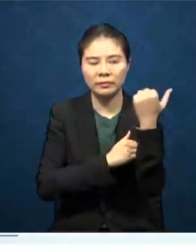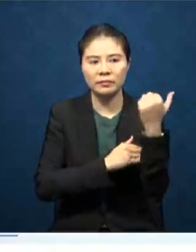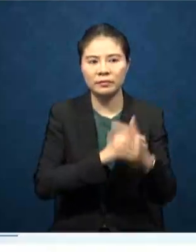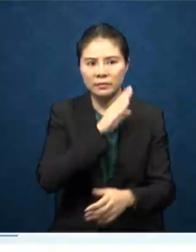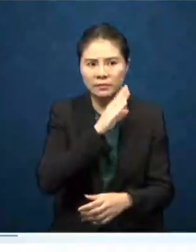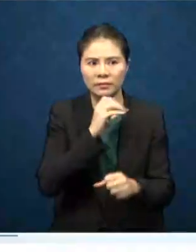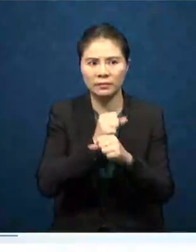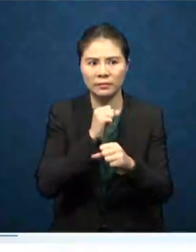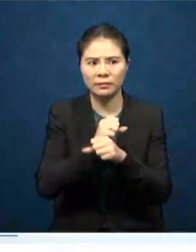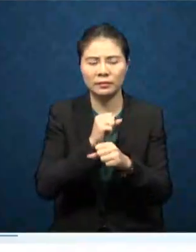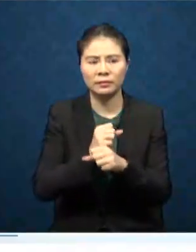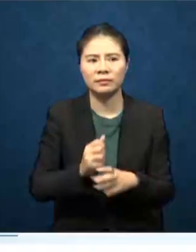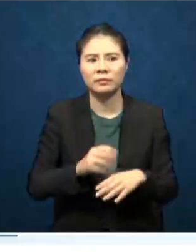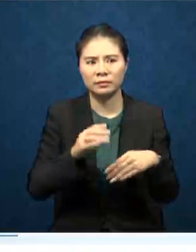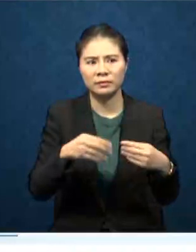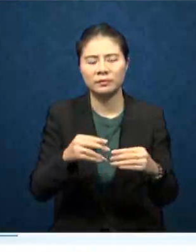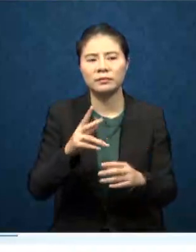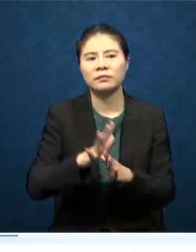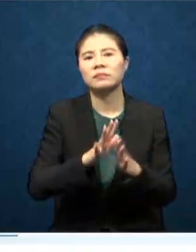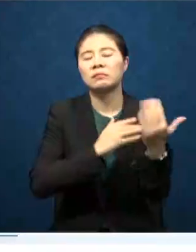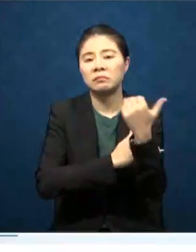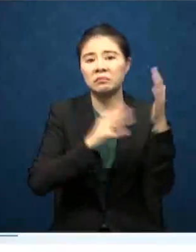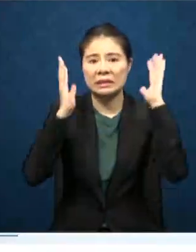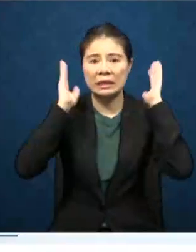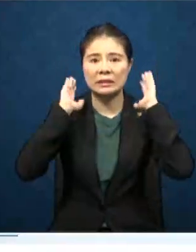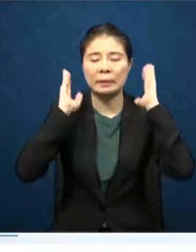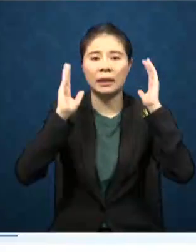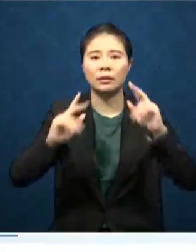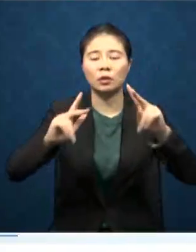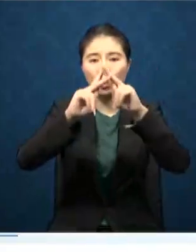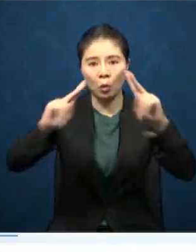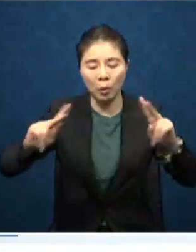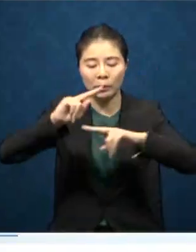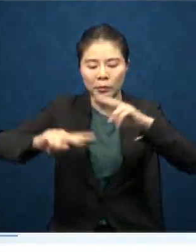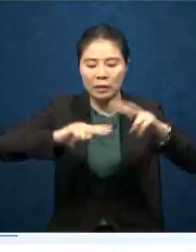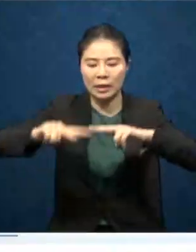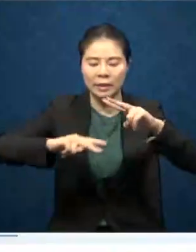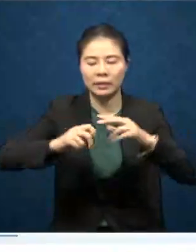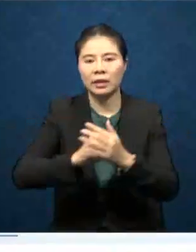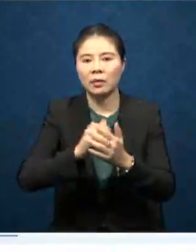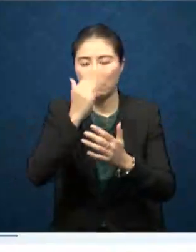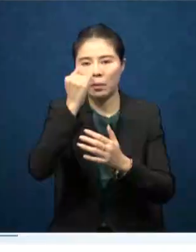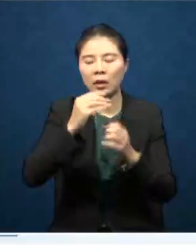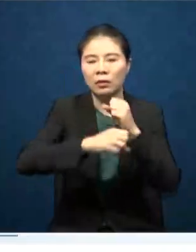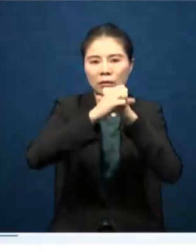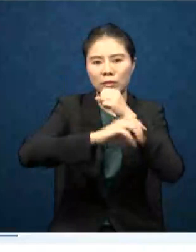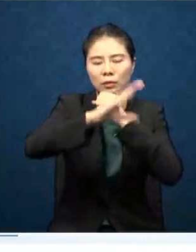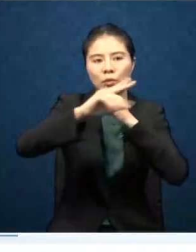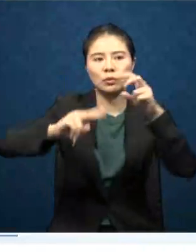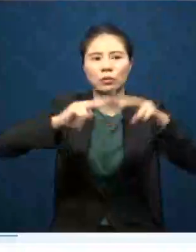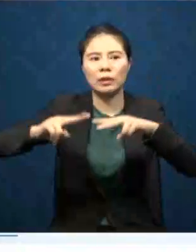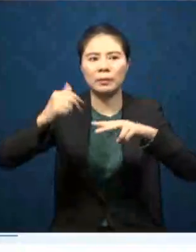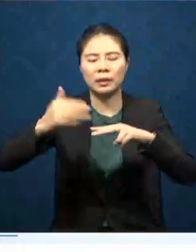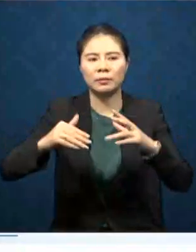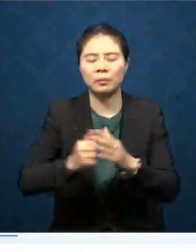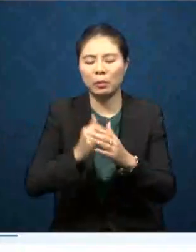ทำไม่ได้ท่านต้องกลับไปให้กรมประชาสัมพันธ์คุมเขคุมเรื่องการโฆษณาเวลาการโฆษณาแฝงและการโฆษณา